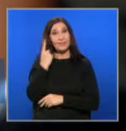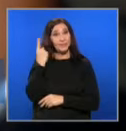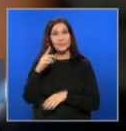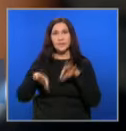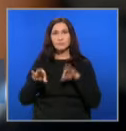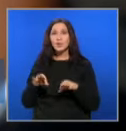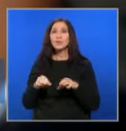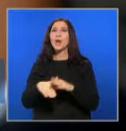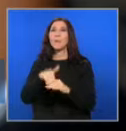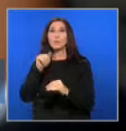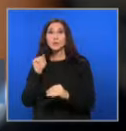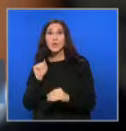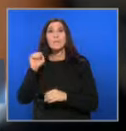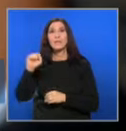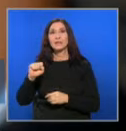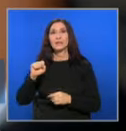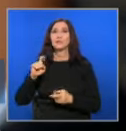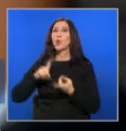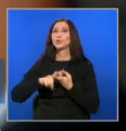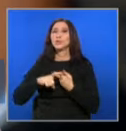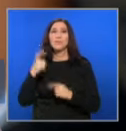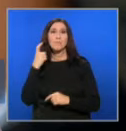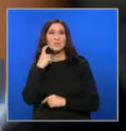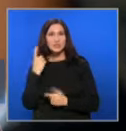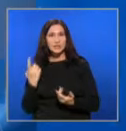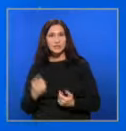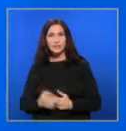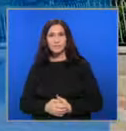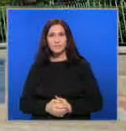Напуска ги партията на Константин Бачийски.